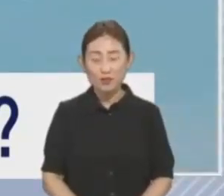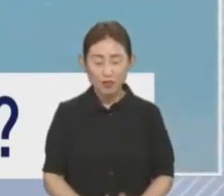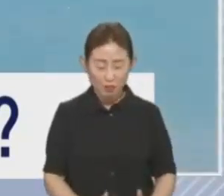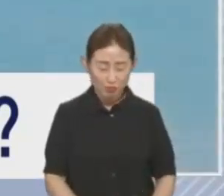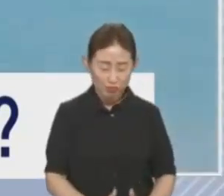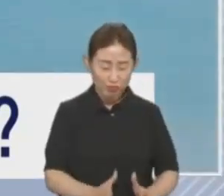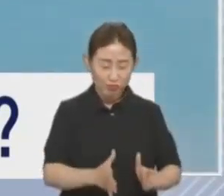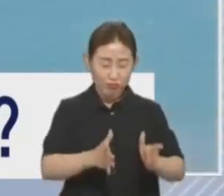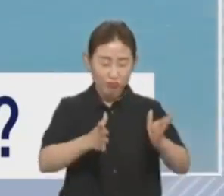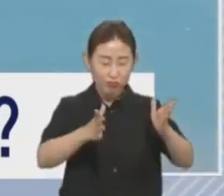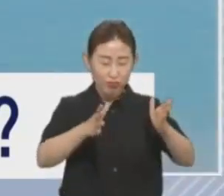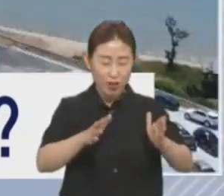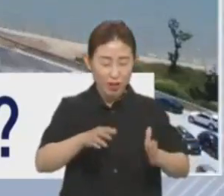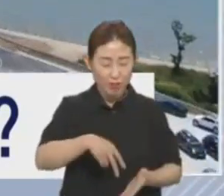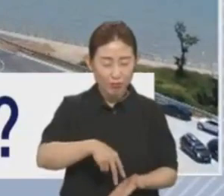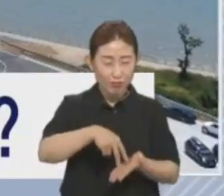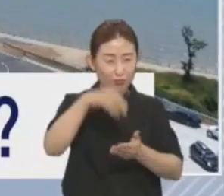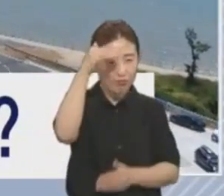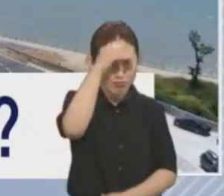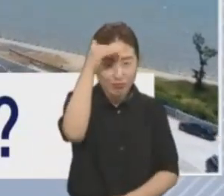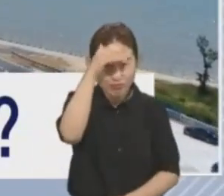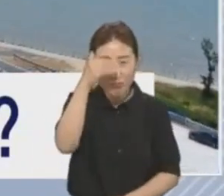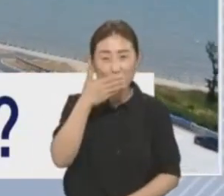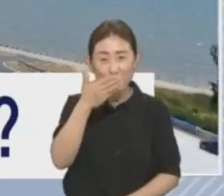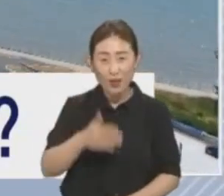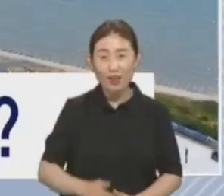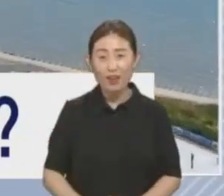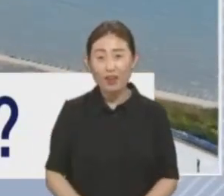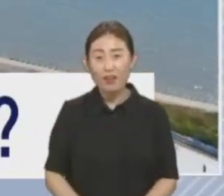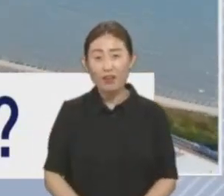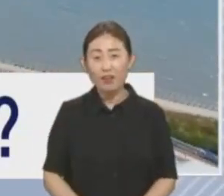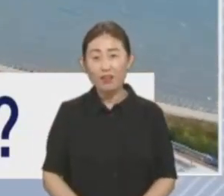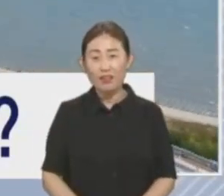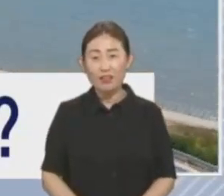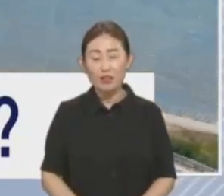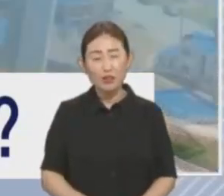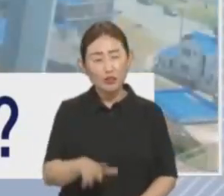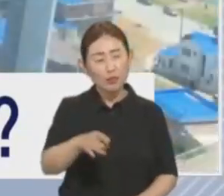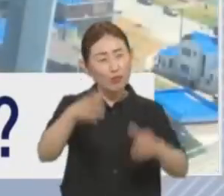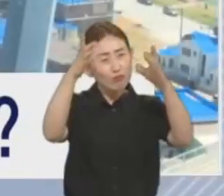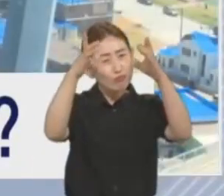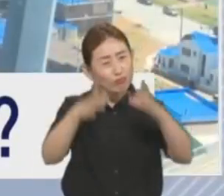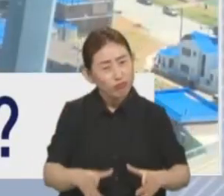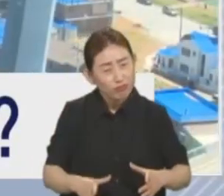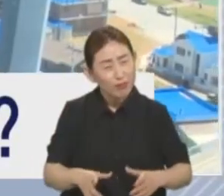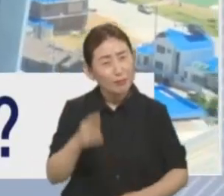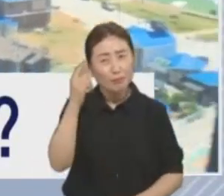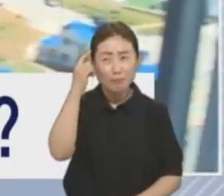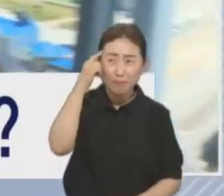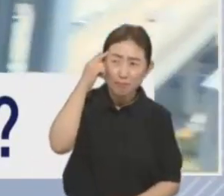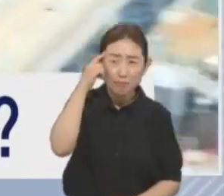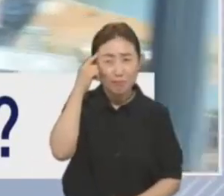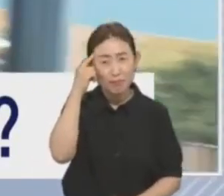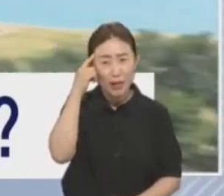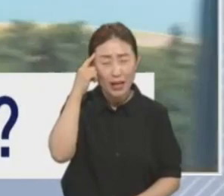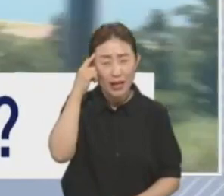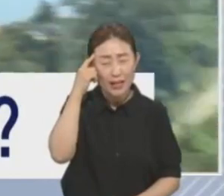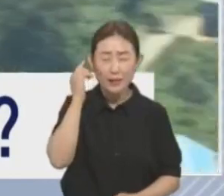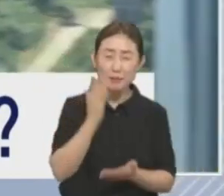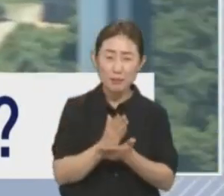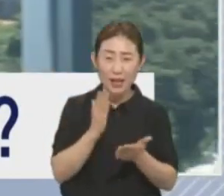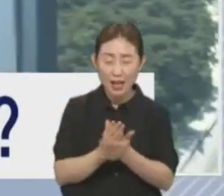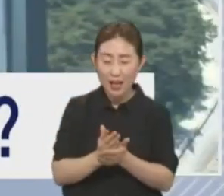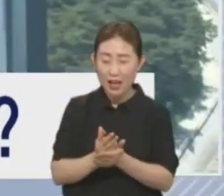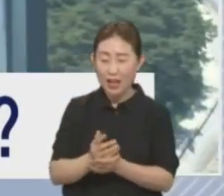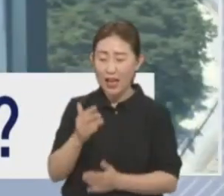전망대를 만들게 되었습니다. 체면은 모형이 좀 밋밋하고 그래서 해당원을 청상화할